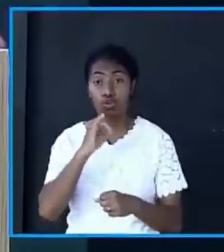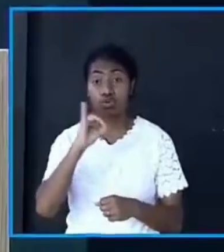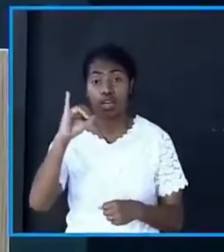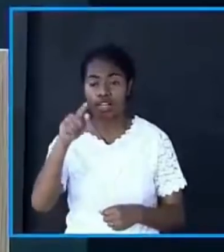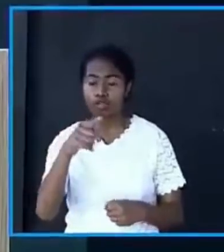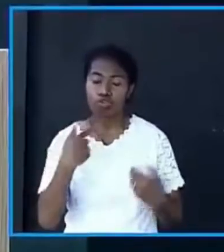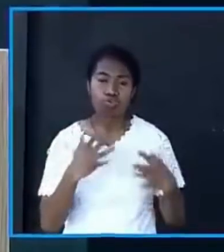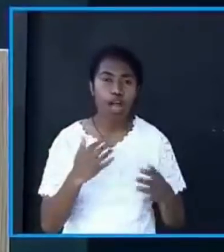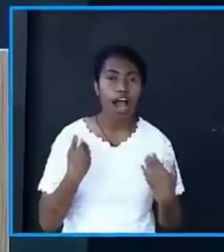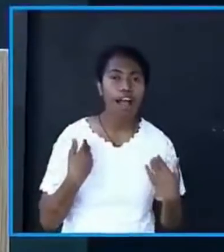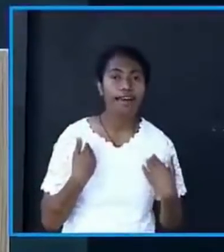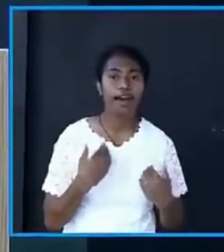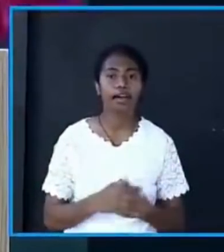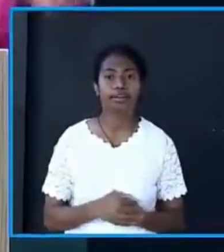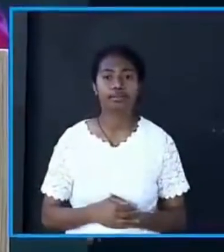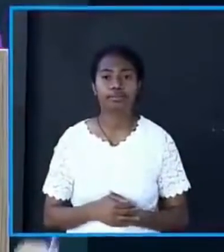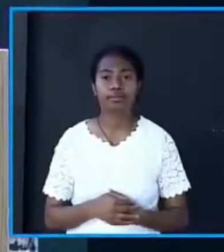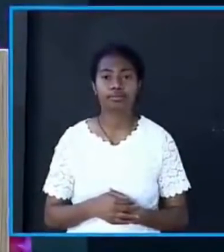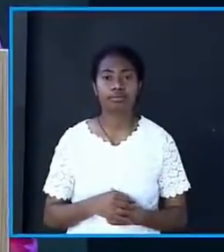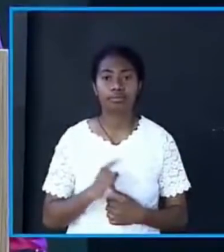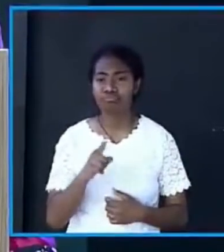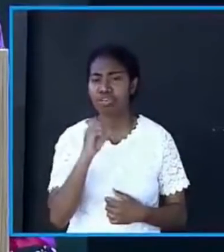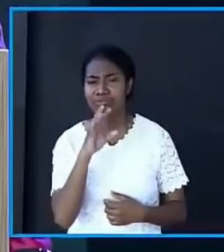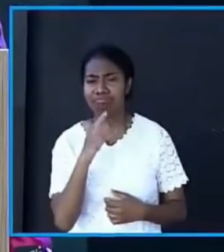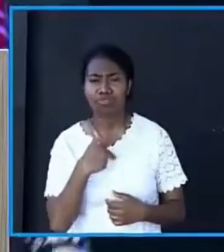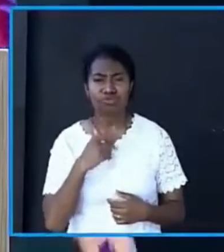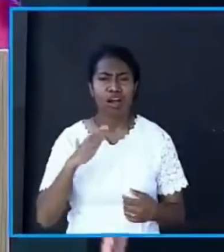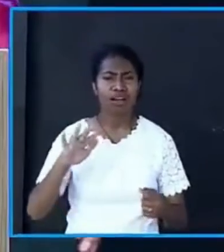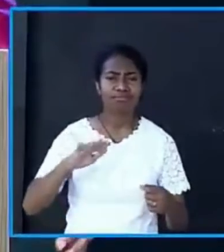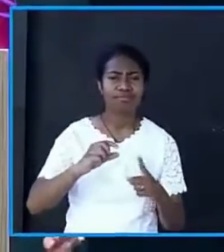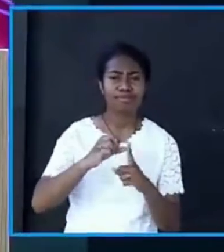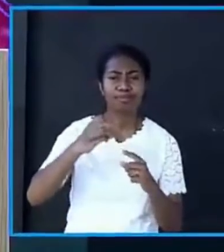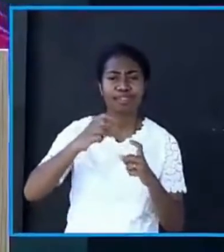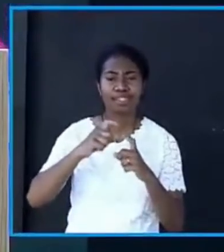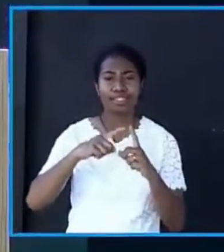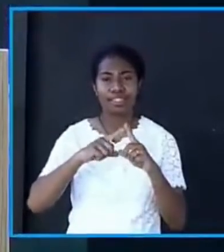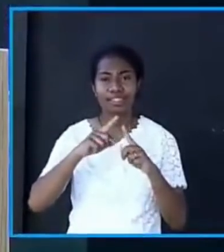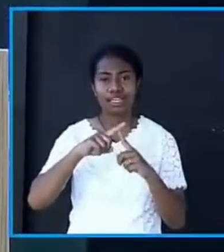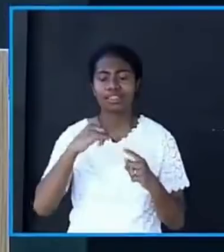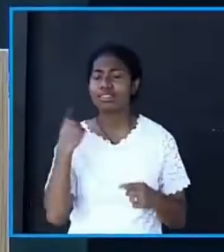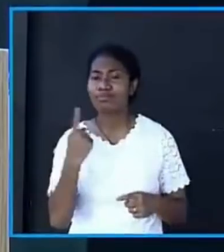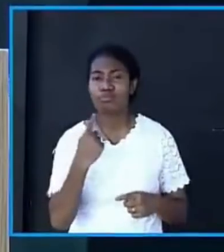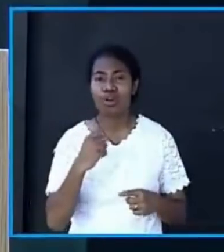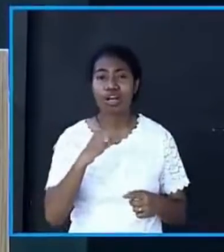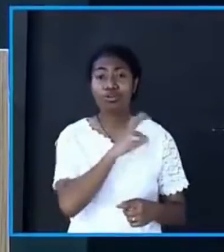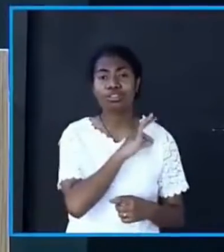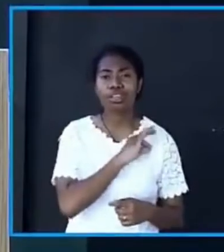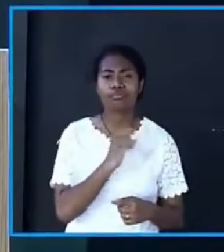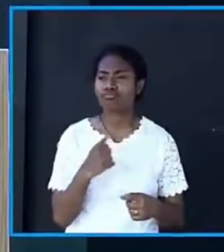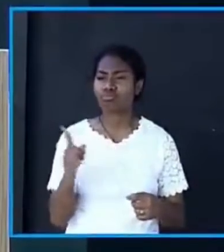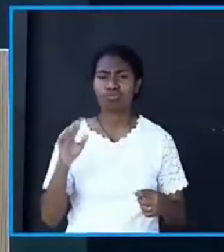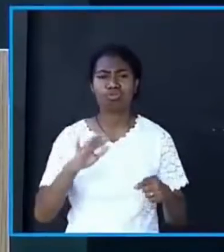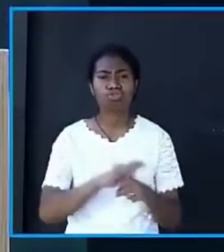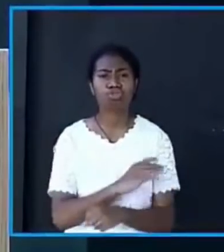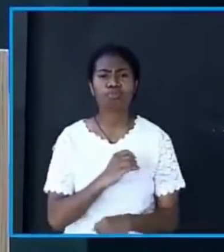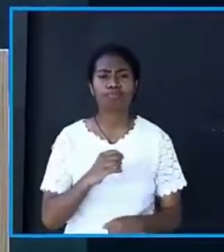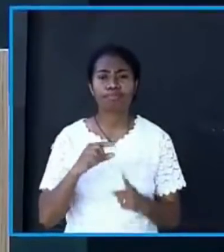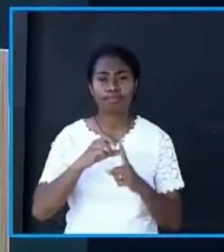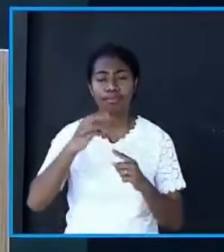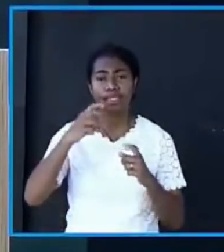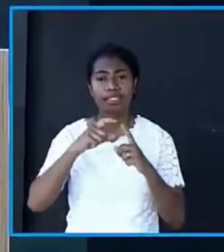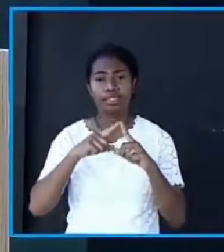kalau sudah begini pecat sudah semua dosen cukup pakai satu dosen saja tidak perlu bayar lagi hanya